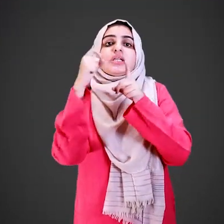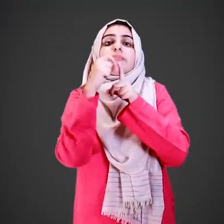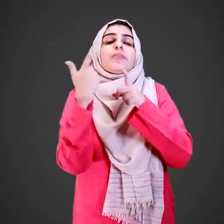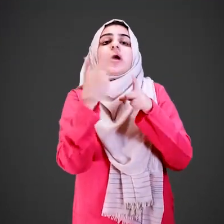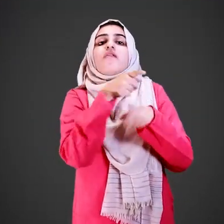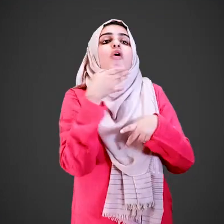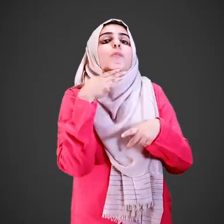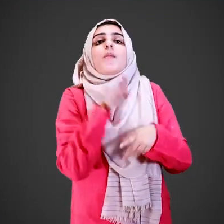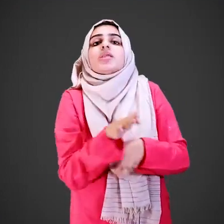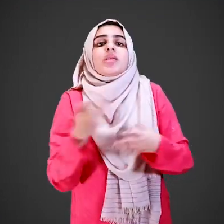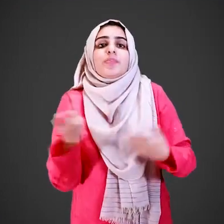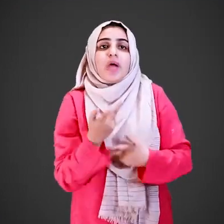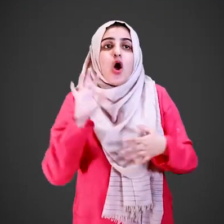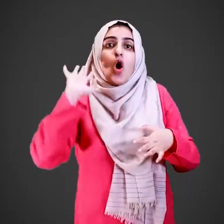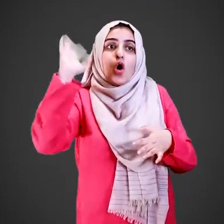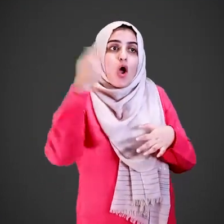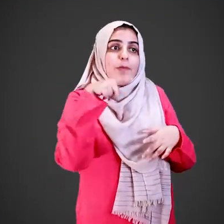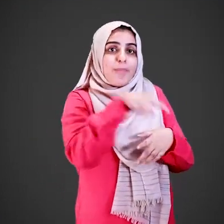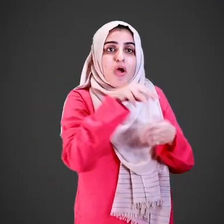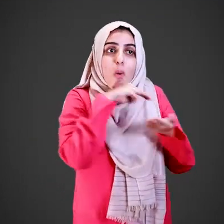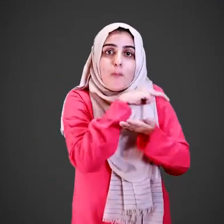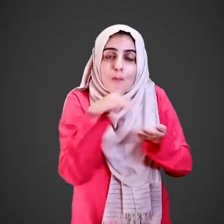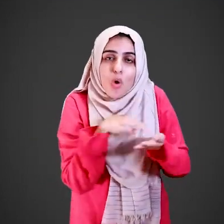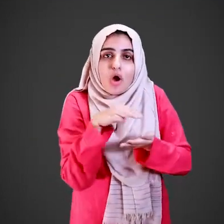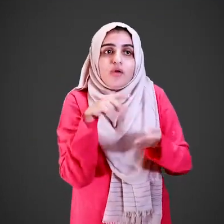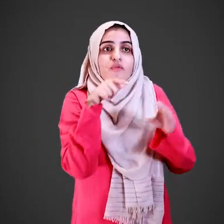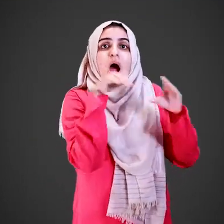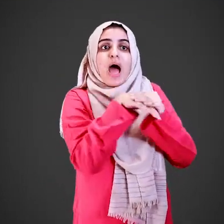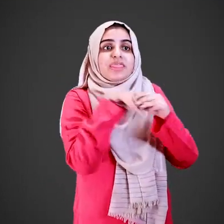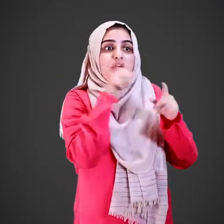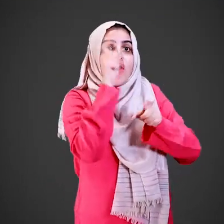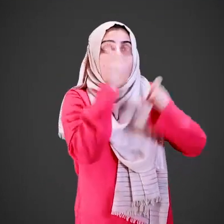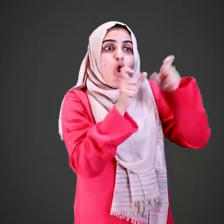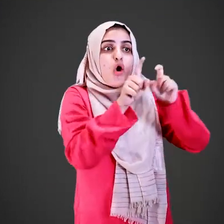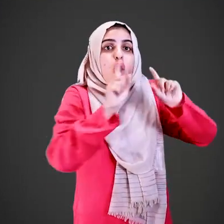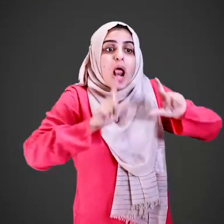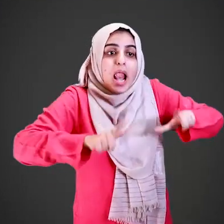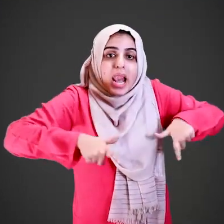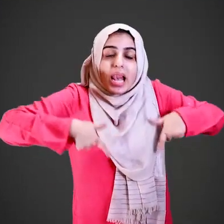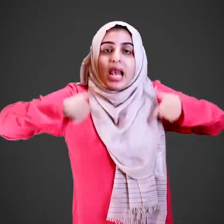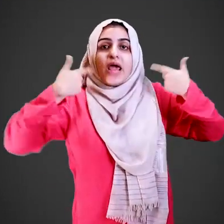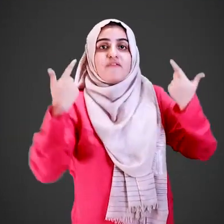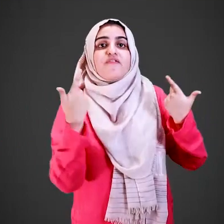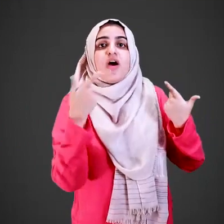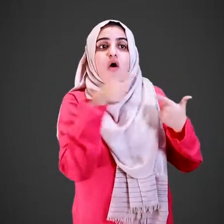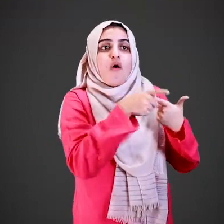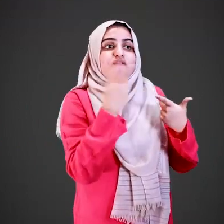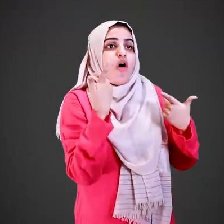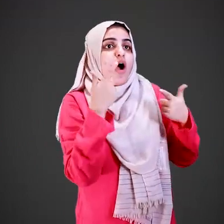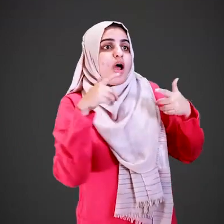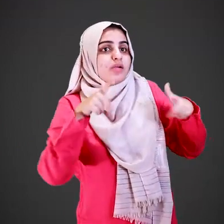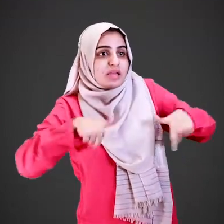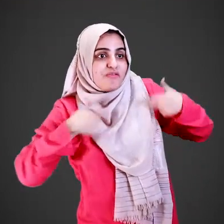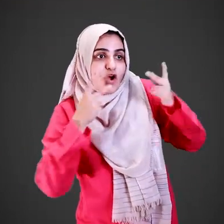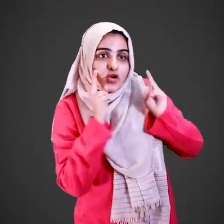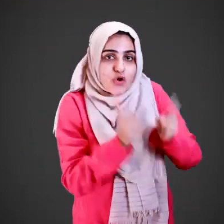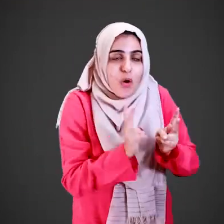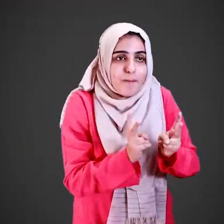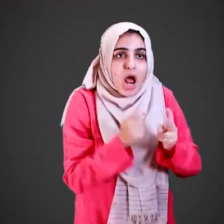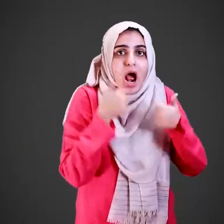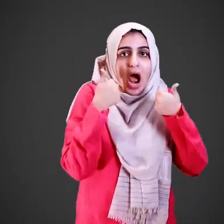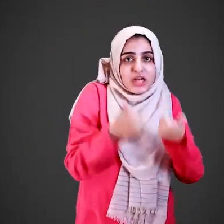हैं। लेकिन जब हिसाब किताब होता है तो वो सारी फ़ीकस 22 करोड़ पे तकसीम किया जाता है। पर